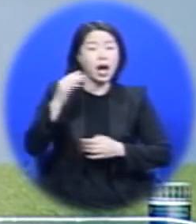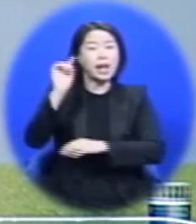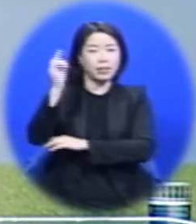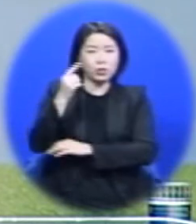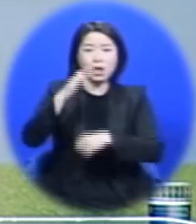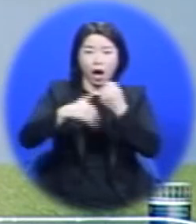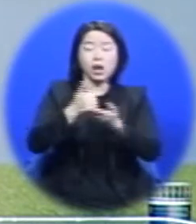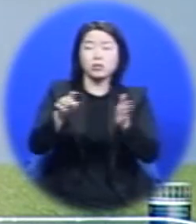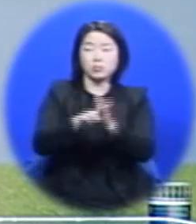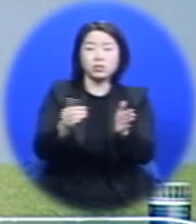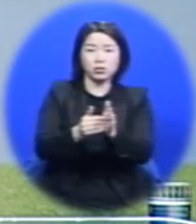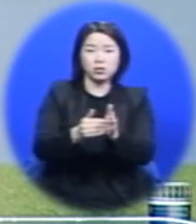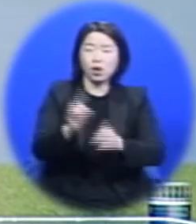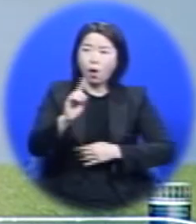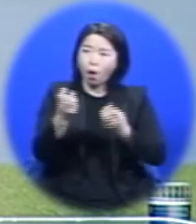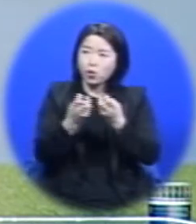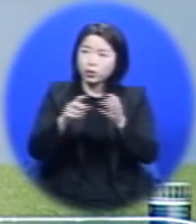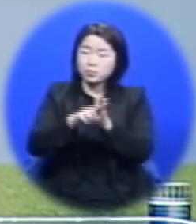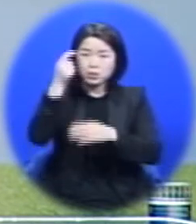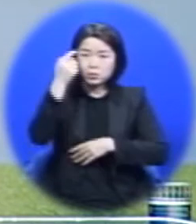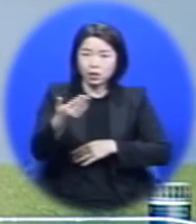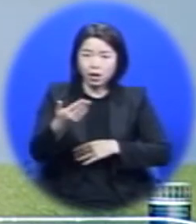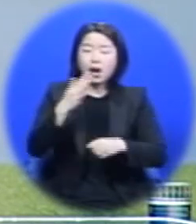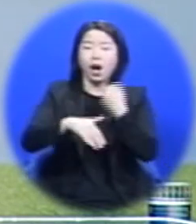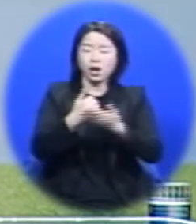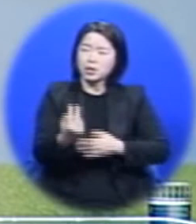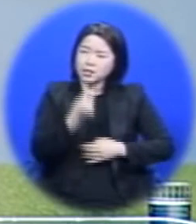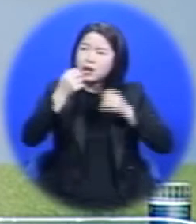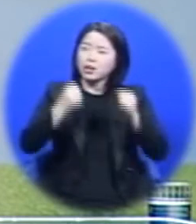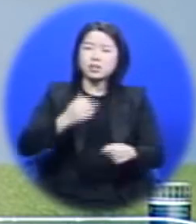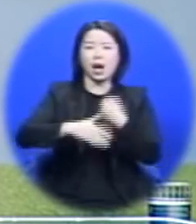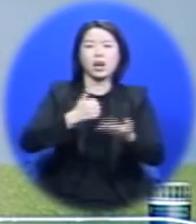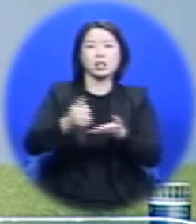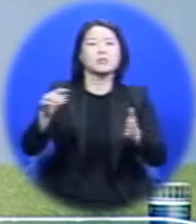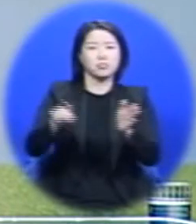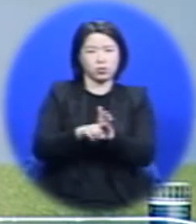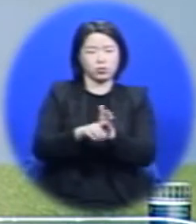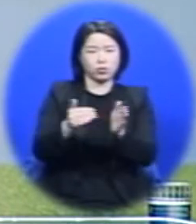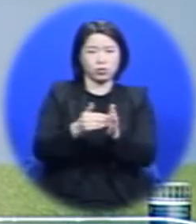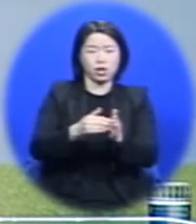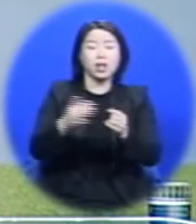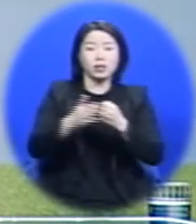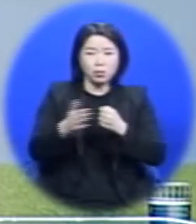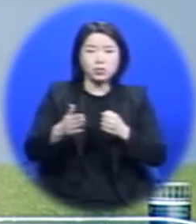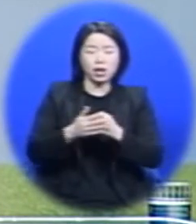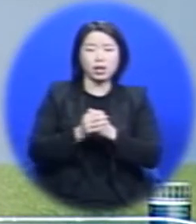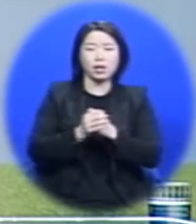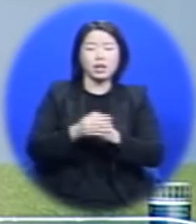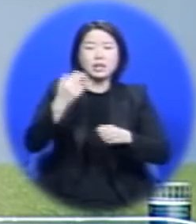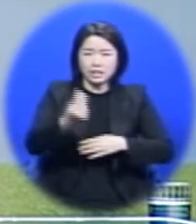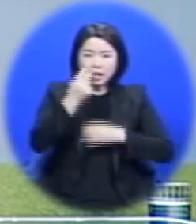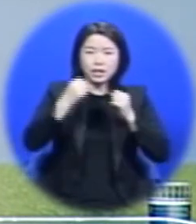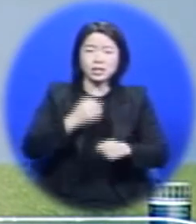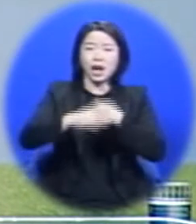하나님을 믿었어요. 그런데 어떻게 믿었나? 하나님은 살아계신 하나님으로 믿었어요. 살아계신 하나님이기 때문에